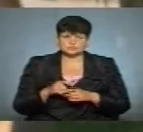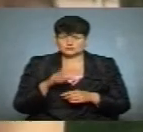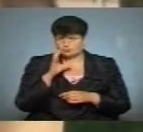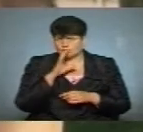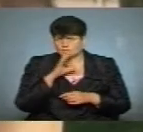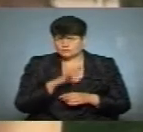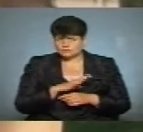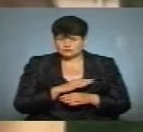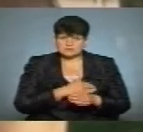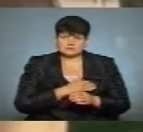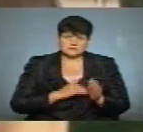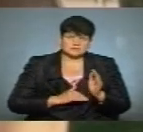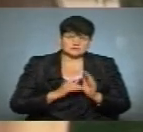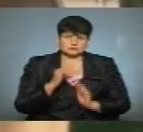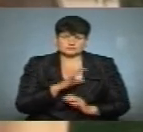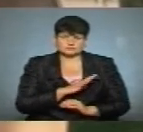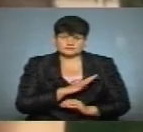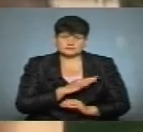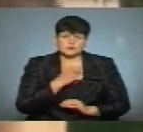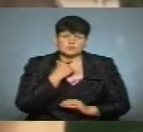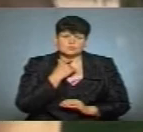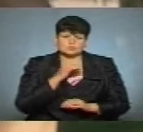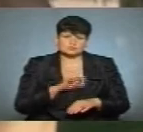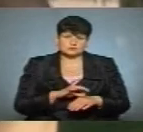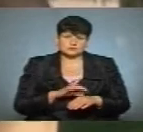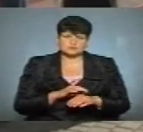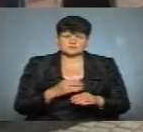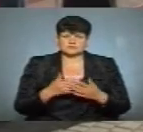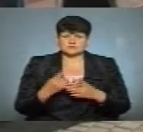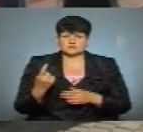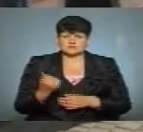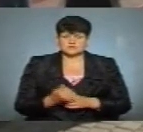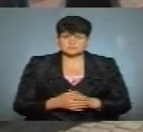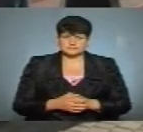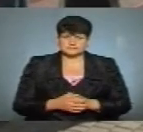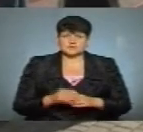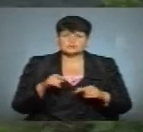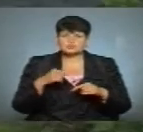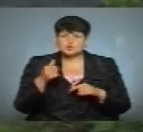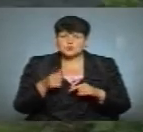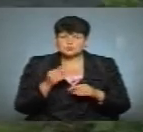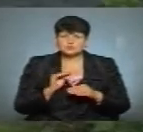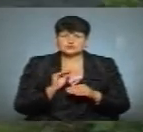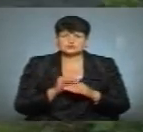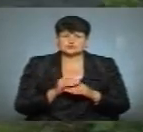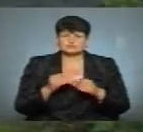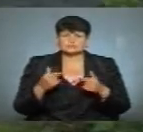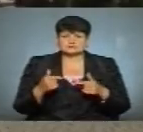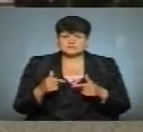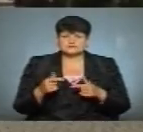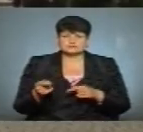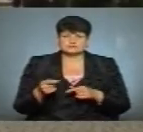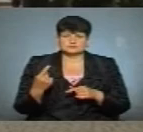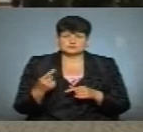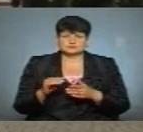було. Температуру мала, горло боліло. Десь тиждень. Цьогоріч іспити додаткової сесії абітурієнти